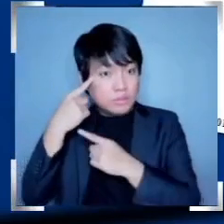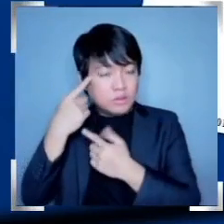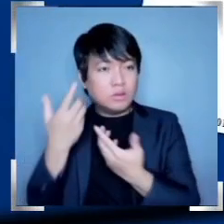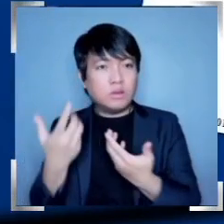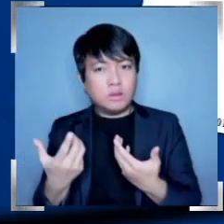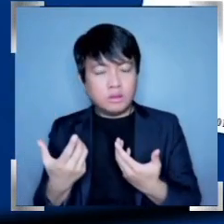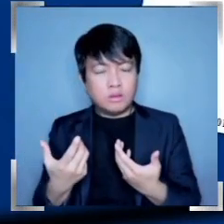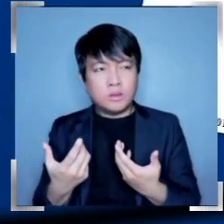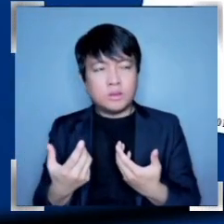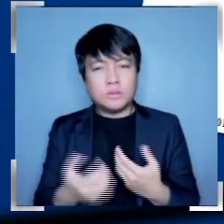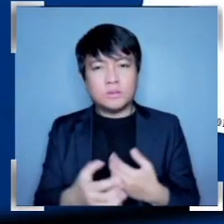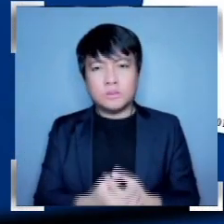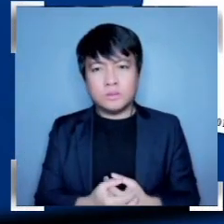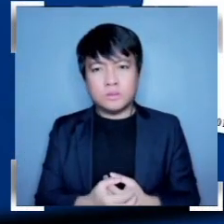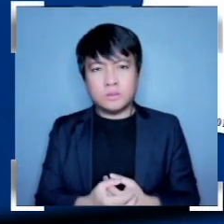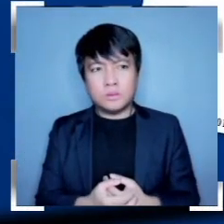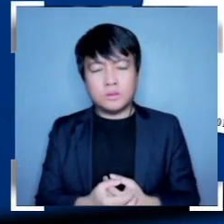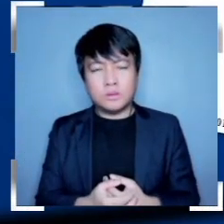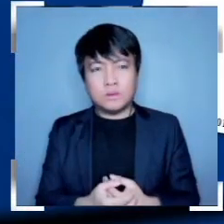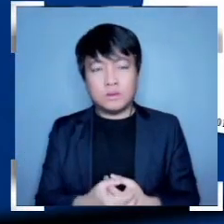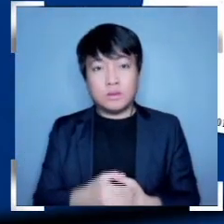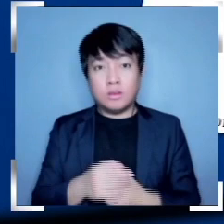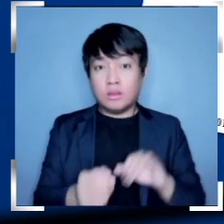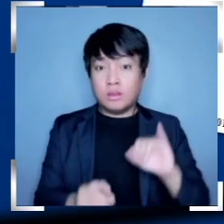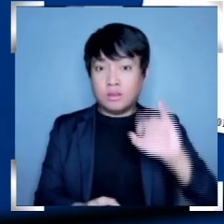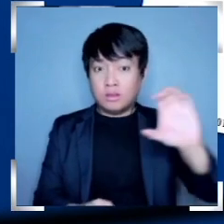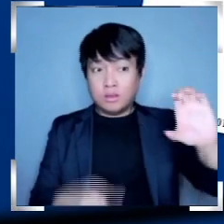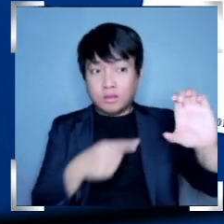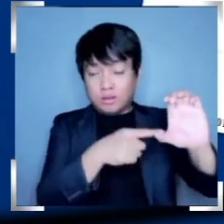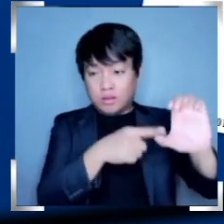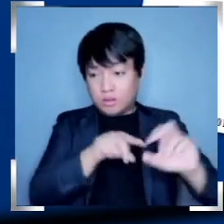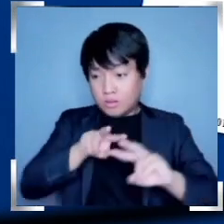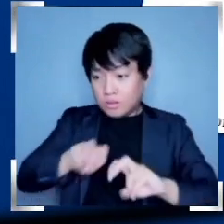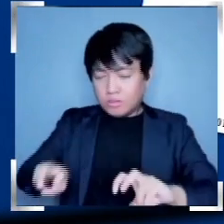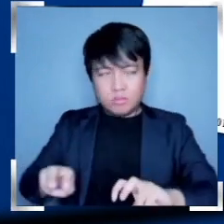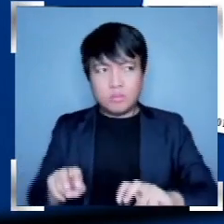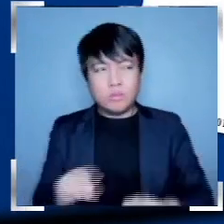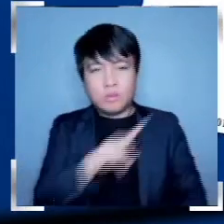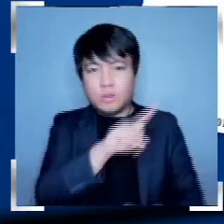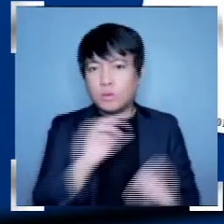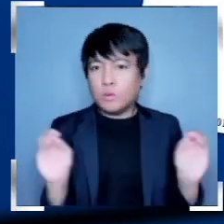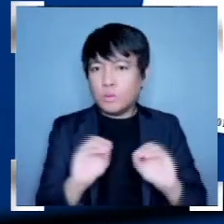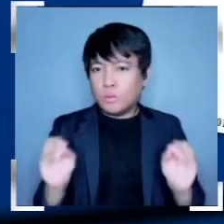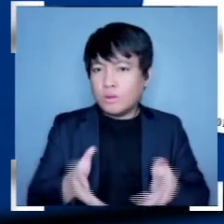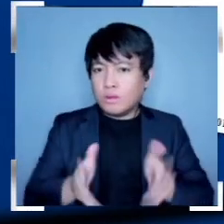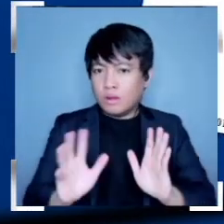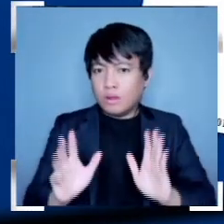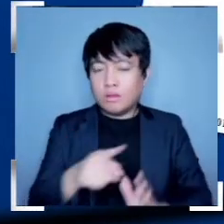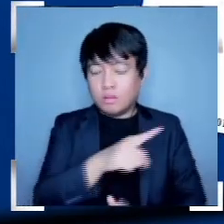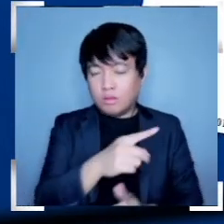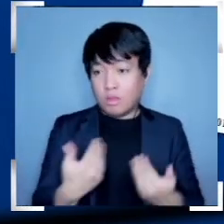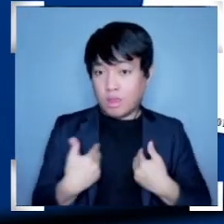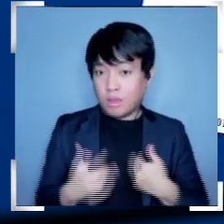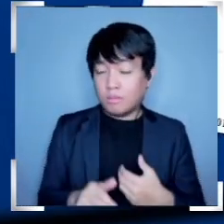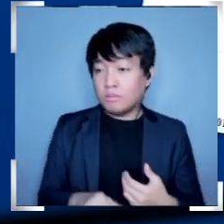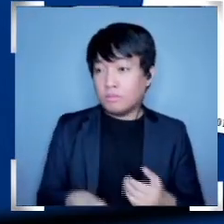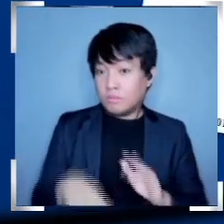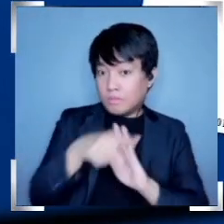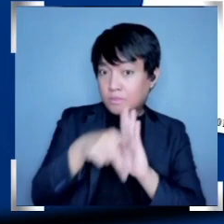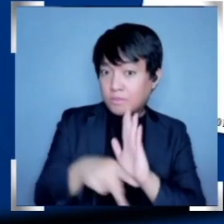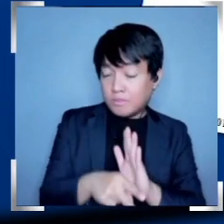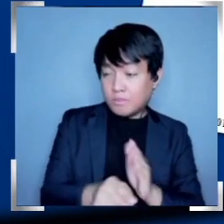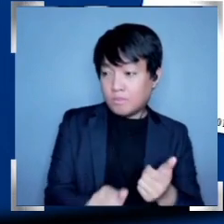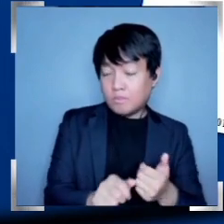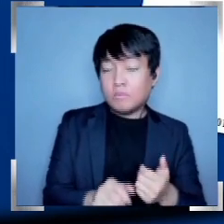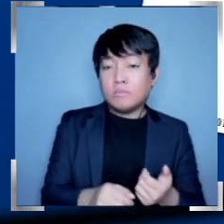na walang jurisdiksyon ang ICC sa Pilipinas at walang legal na basihan ang pagpapatuloy na imbestigasyon nito